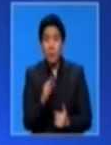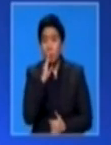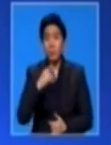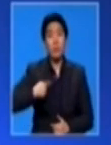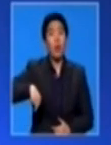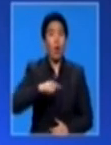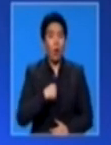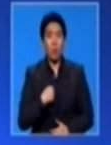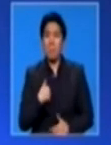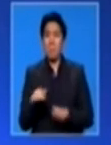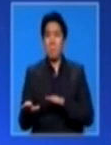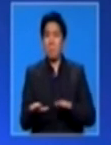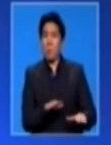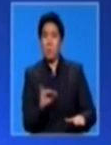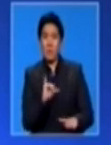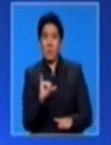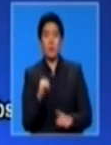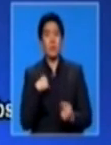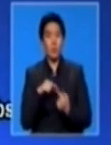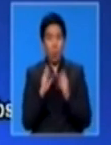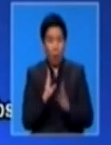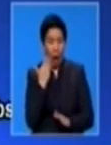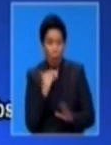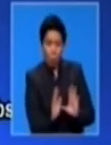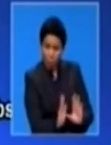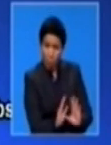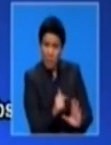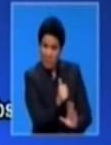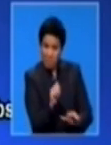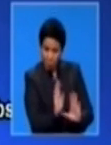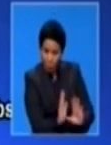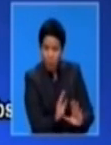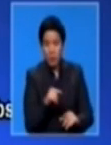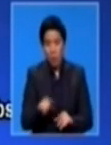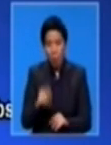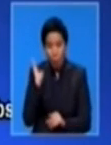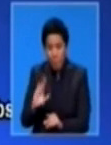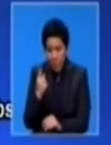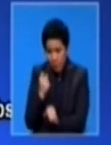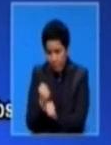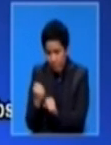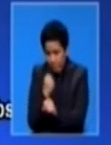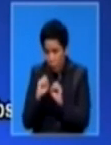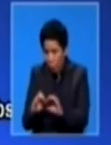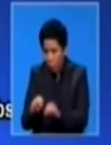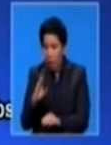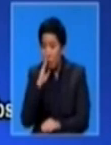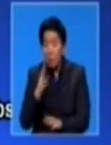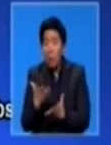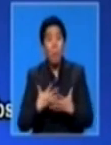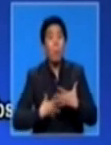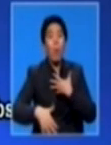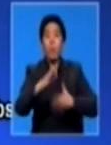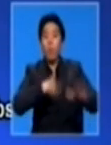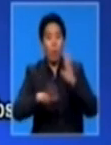ไม่เตรียมการให้พร้อมตรงนี้ผลิตคนใหม่รักษาคนเก่าไว้ให้ได้คนของเราที่มีความสามารถก็จะไปอะไรล่ะ